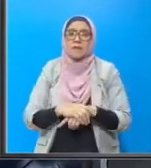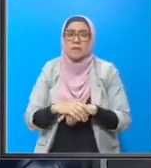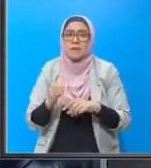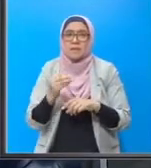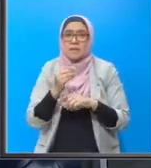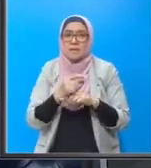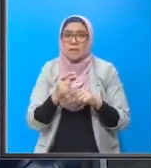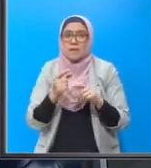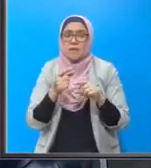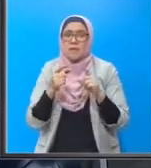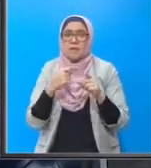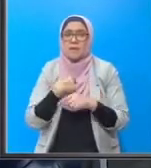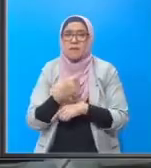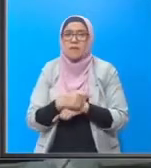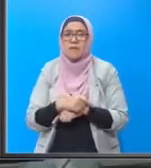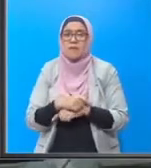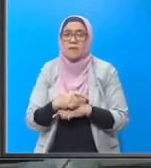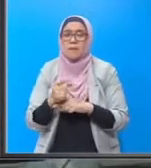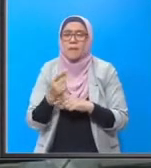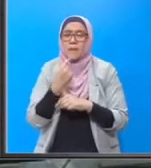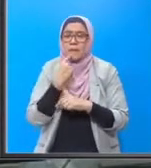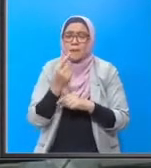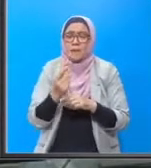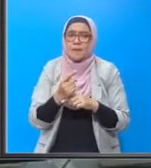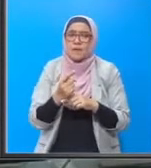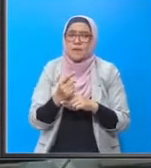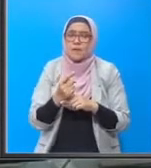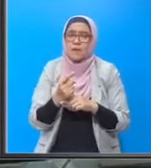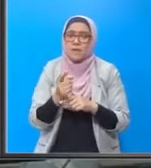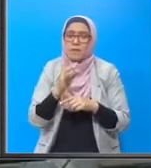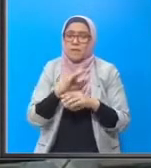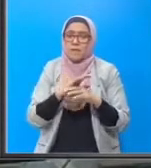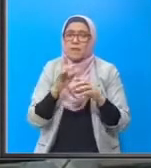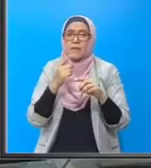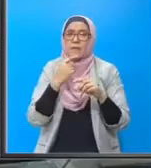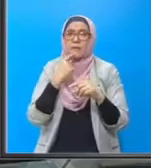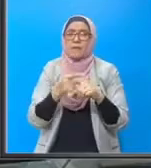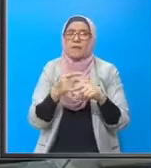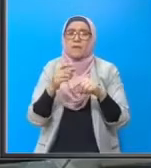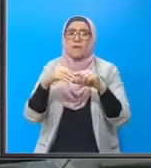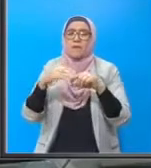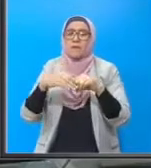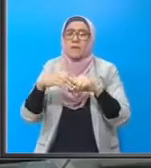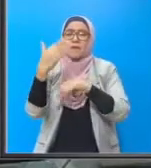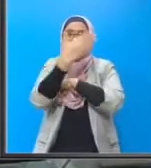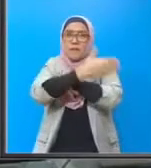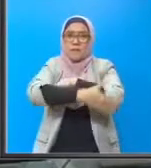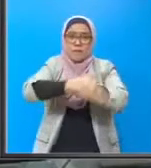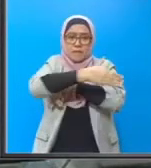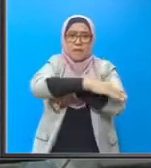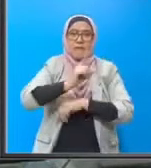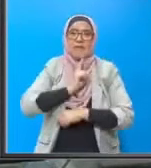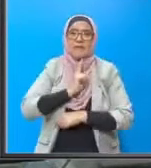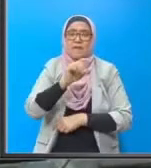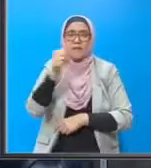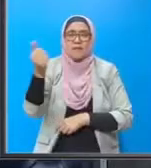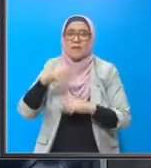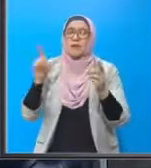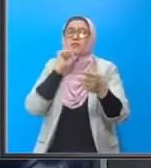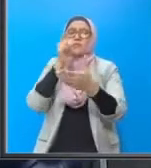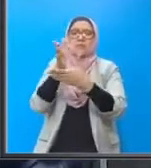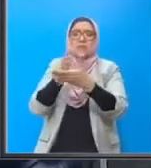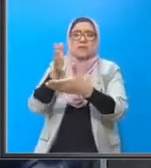itu takut apa Kedutaan Amerika dia Malaysia loh Islam yang lain jadi sebab